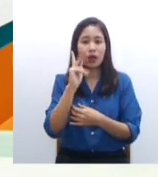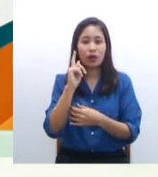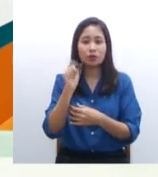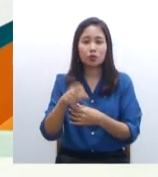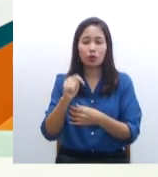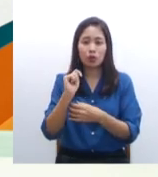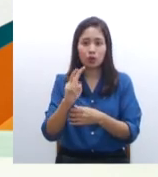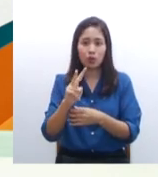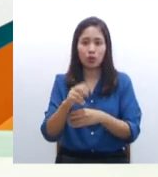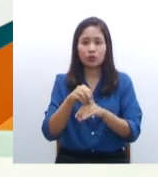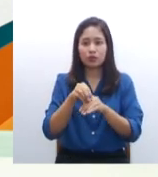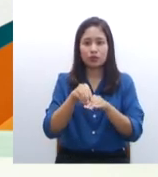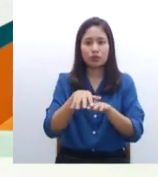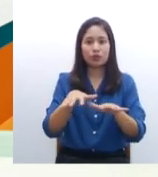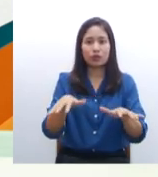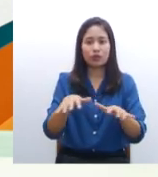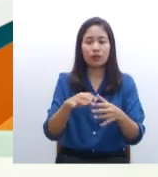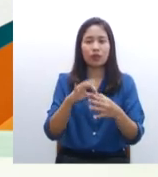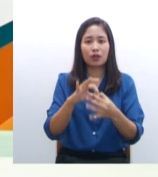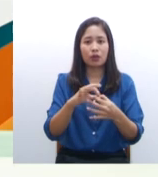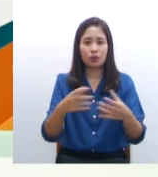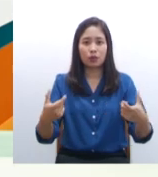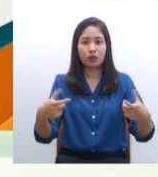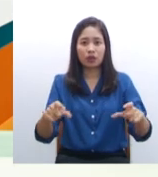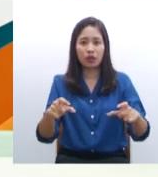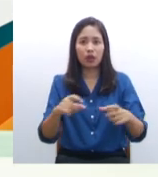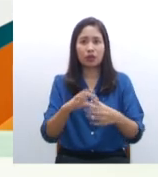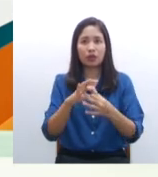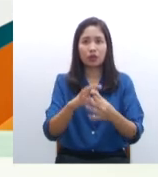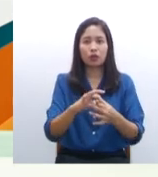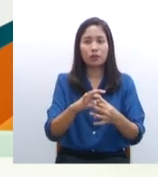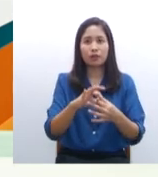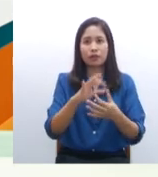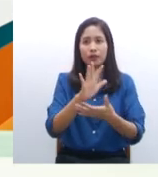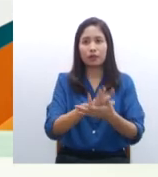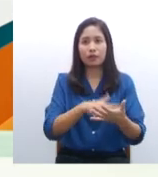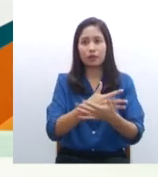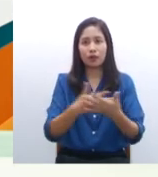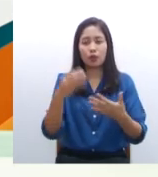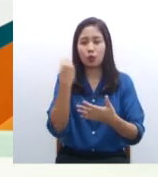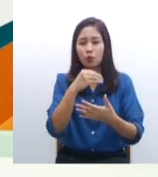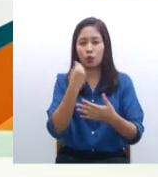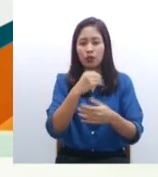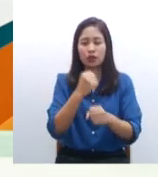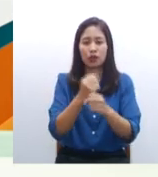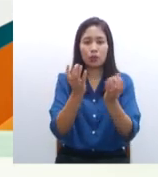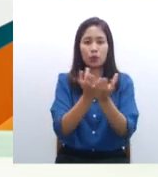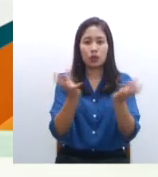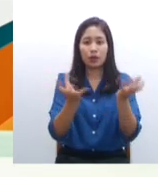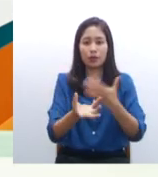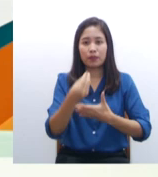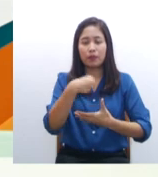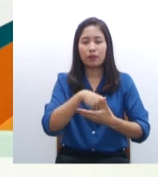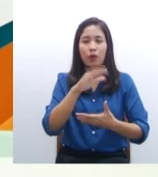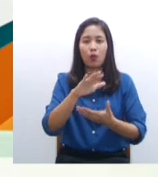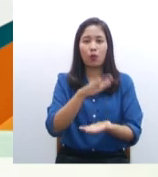ะใคร่นำเสนอนะครับเป็น VTR การจัดตารางทุกวันสร้างสรรค์คุณธรรมโรงเรียนบ้านโพนแพ